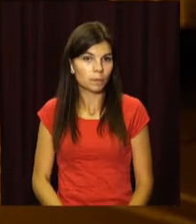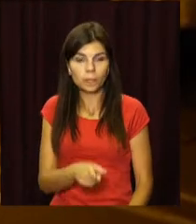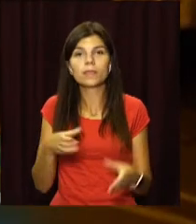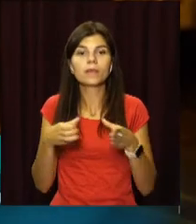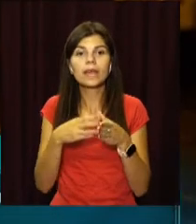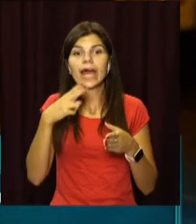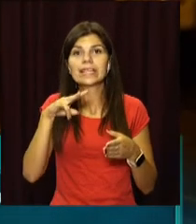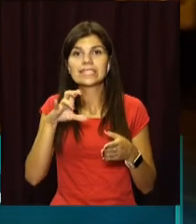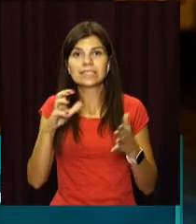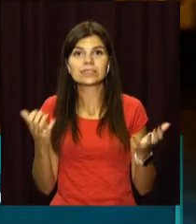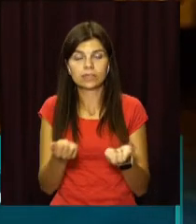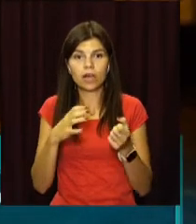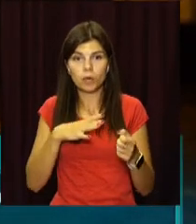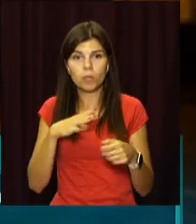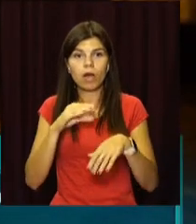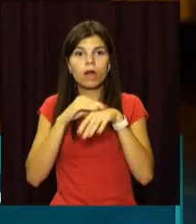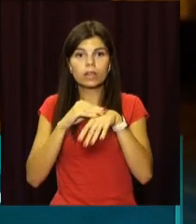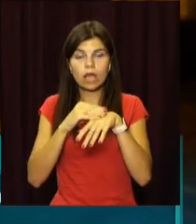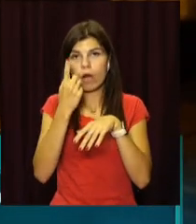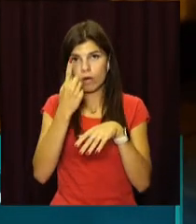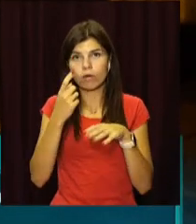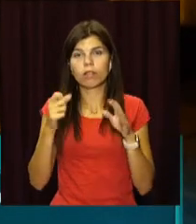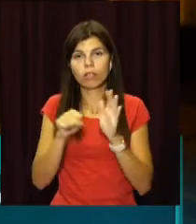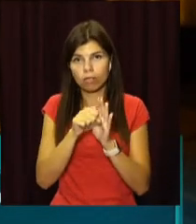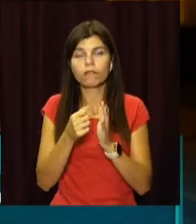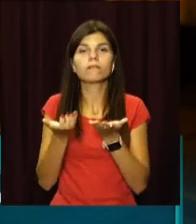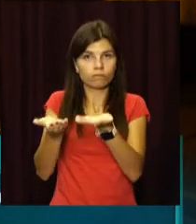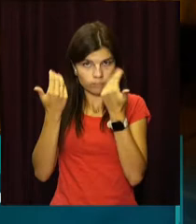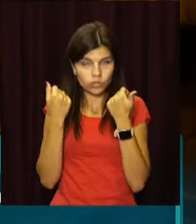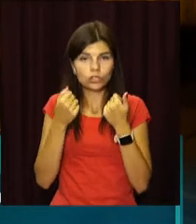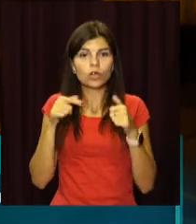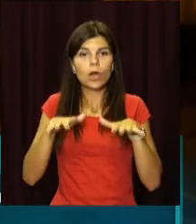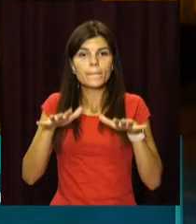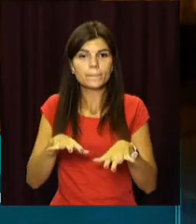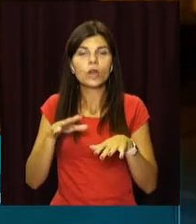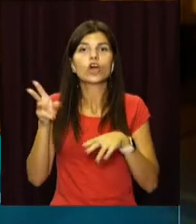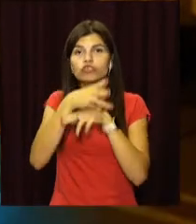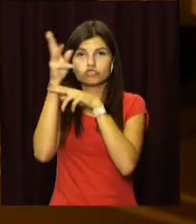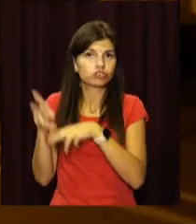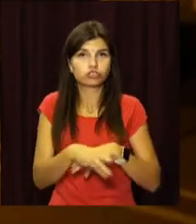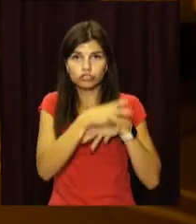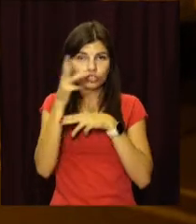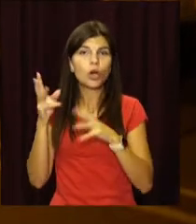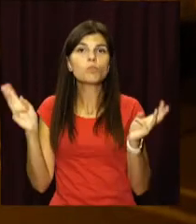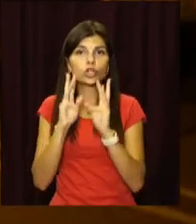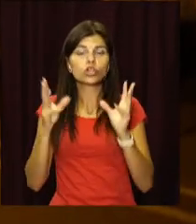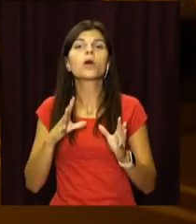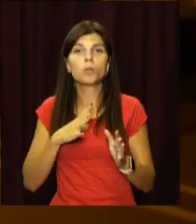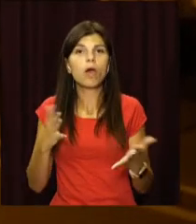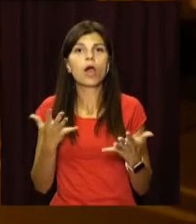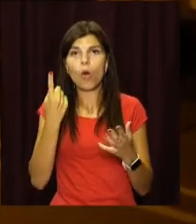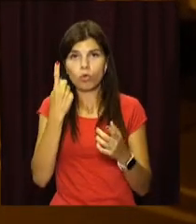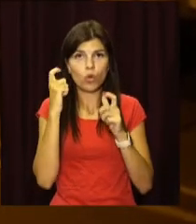Підрозділами ГУ ДСНС було деблоковано тіло одного з загиблих водіїв та на місці було проведено гасіння пожежа, яка виникла в